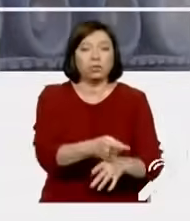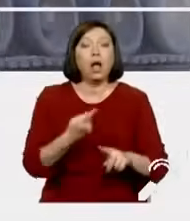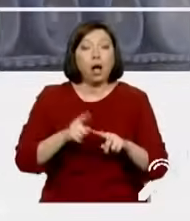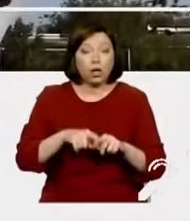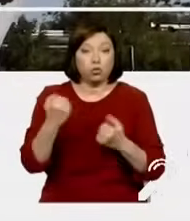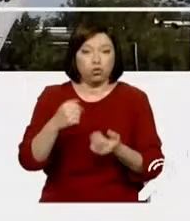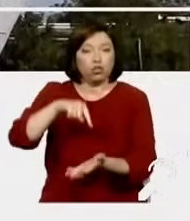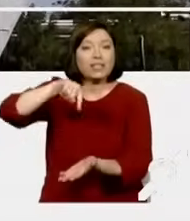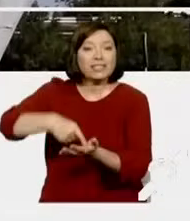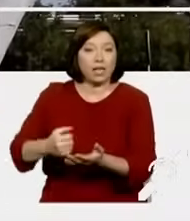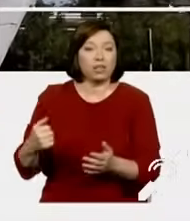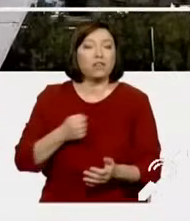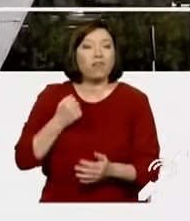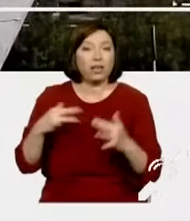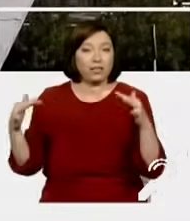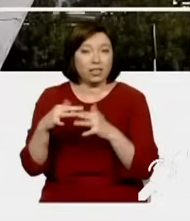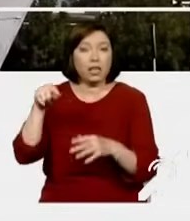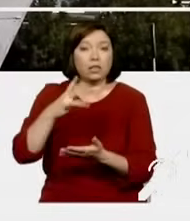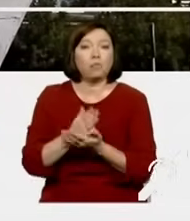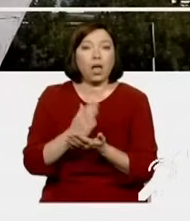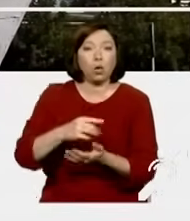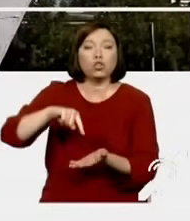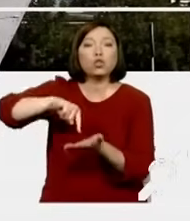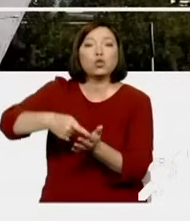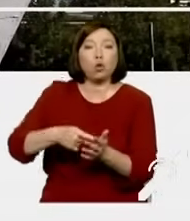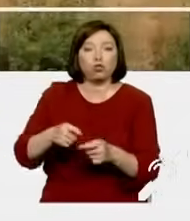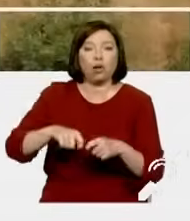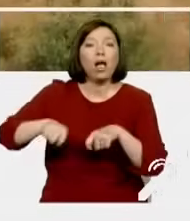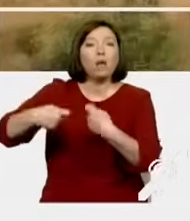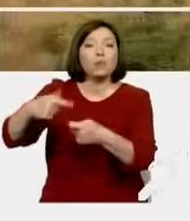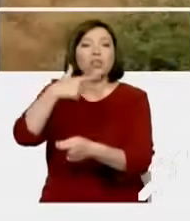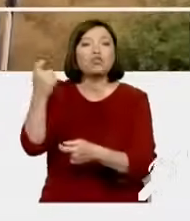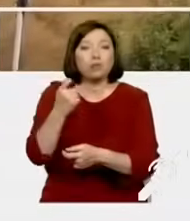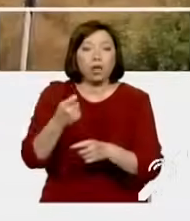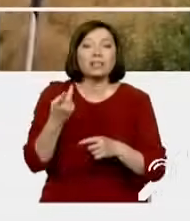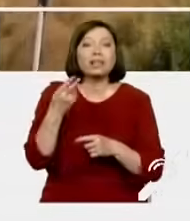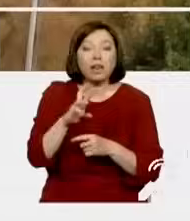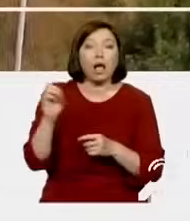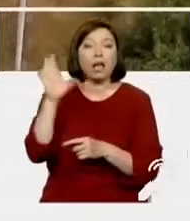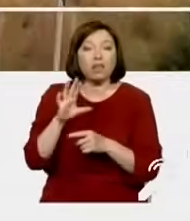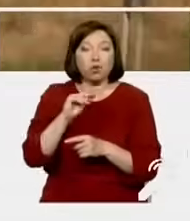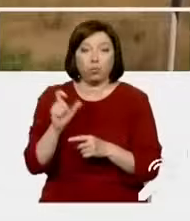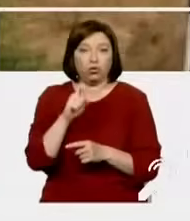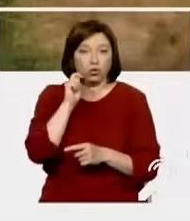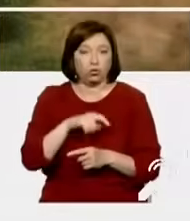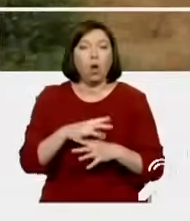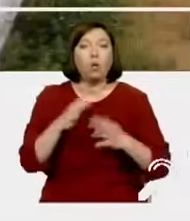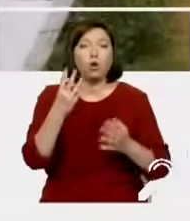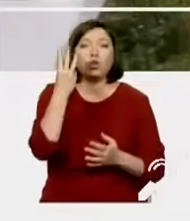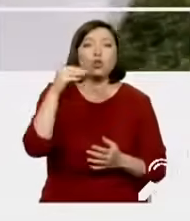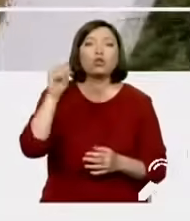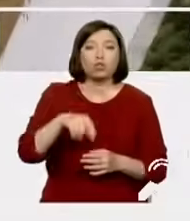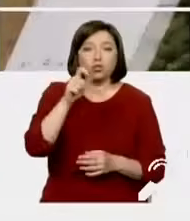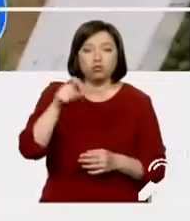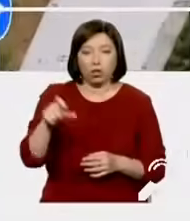epicentrul acțiunilor militare și unde se află stația locală de transbordare a gazelor naturale rusești livrate spre Europa prin Ucraina. Peste 3000 de locuitori